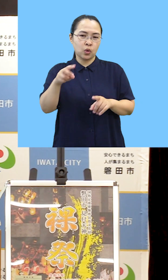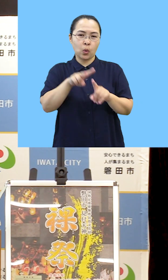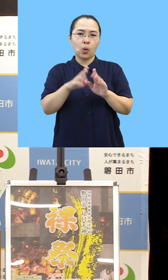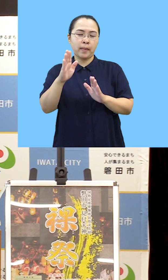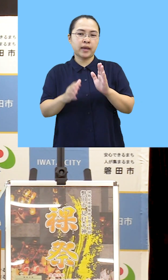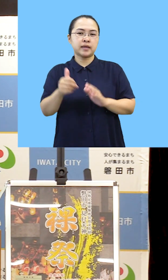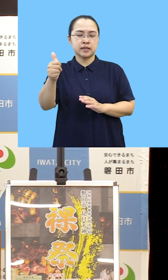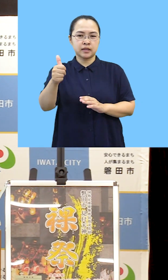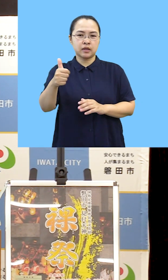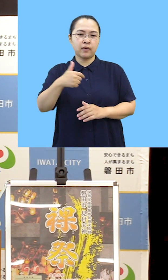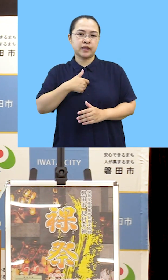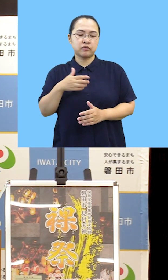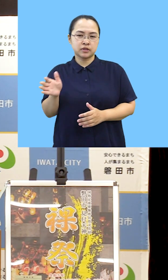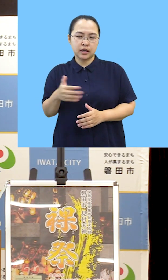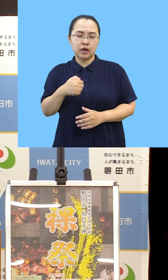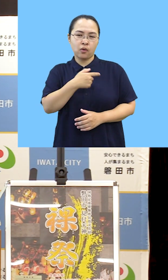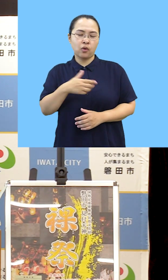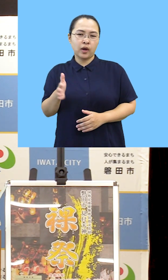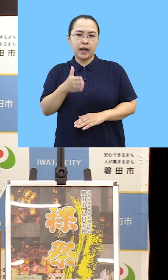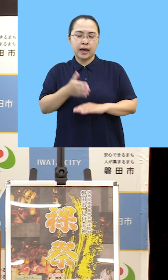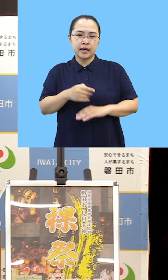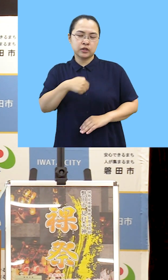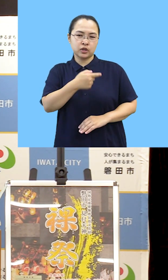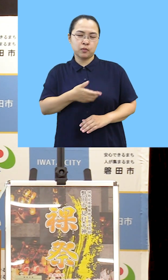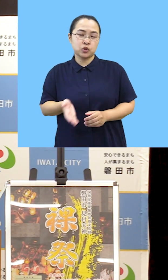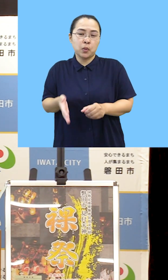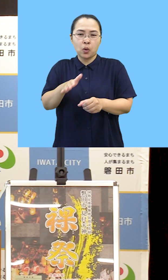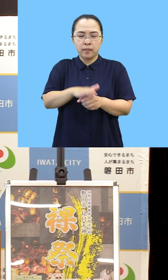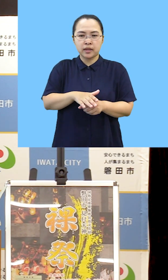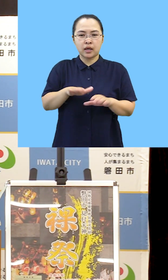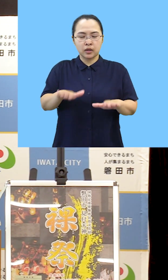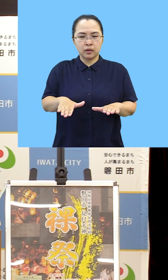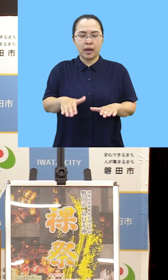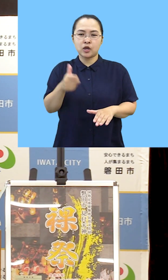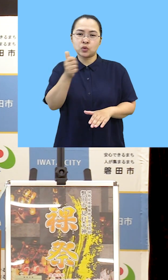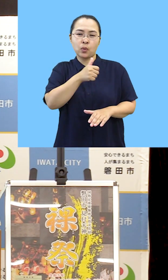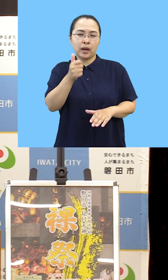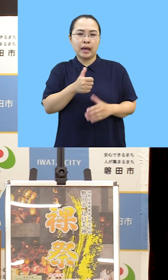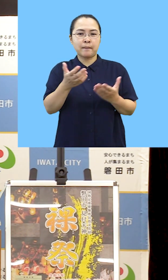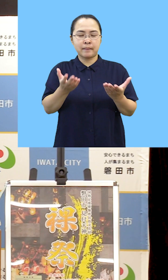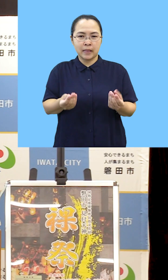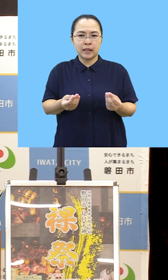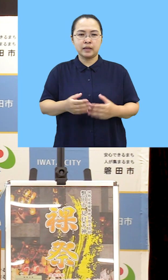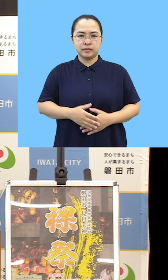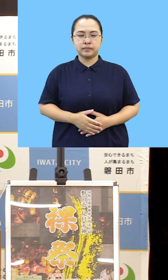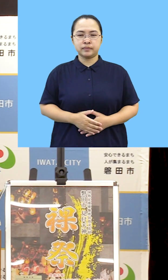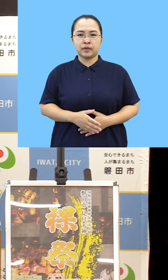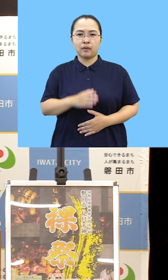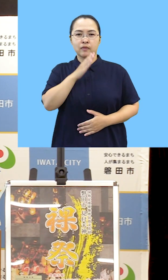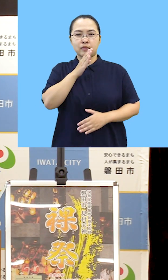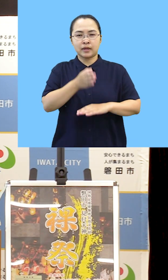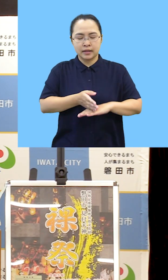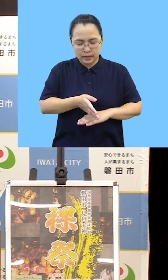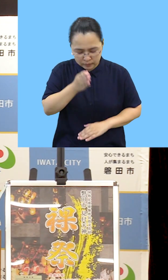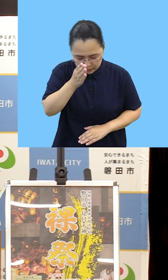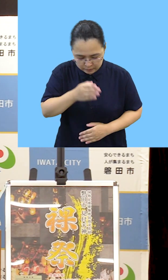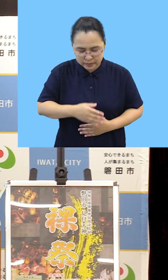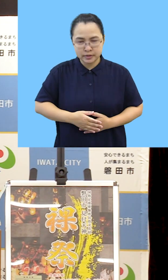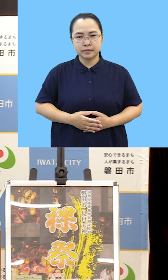に、私として心から感謝の意味も込めまして、今日この場で紹介をさせていただきました。本当にありがとうござい